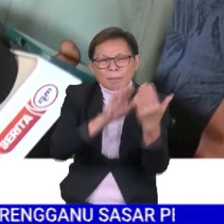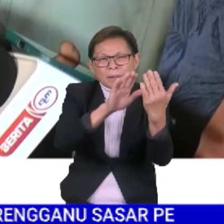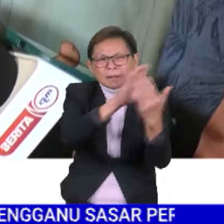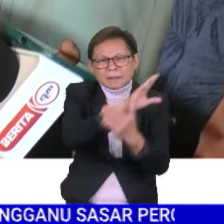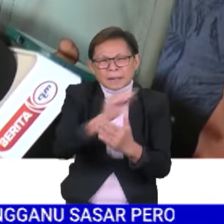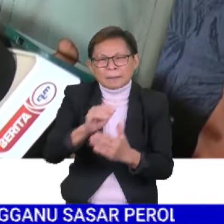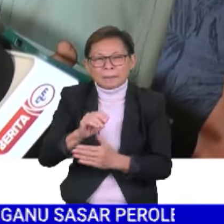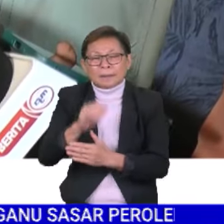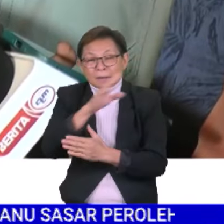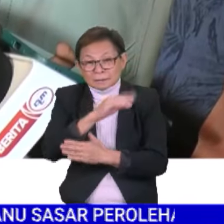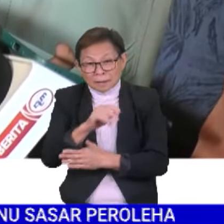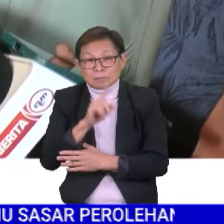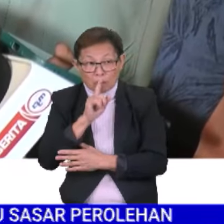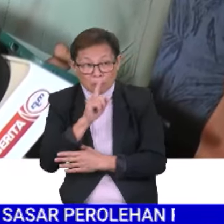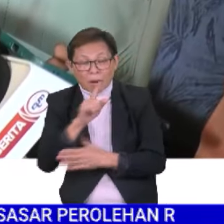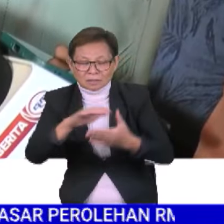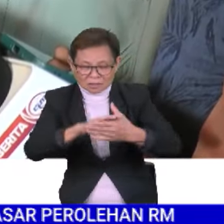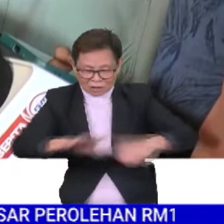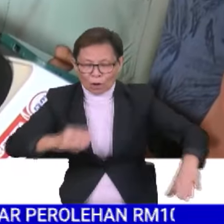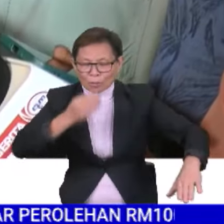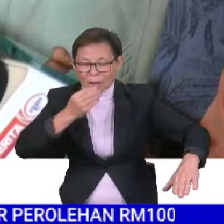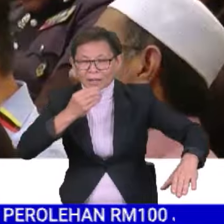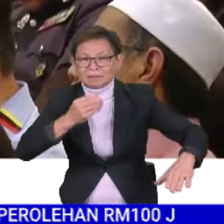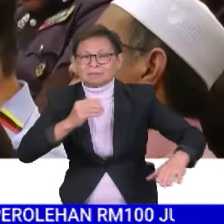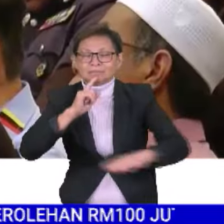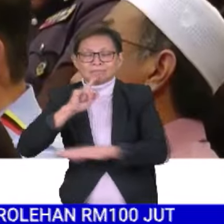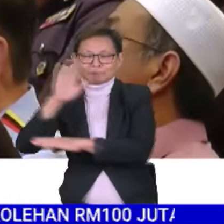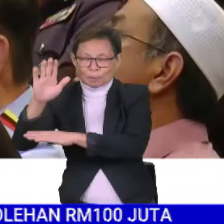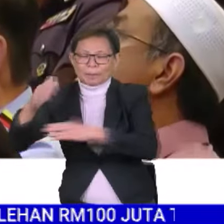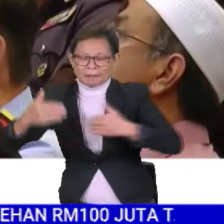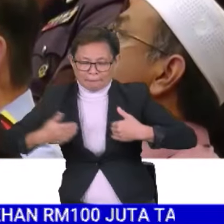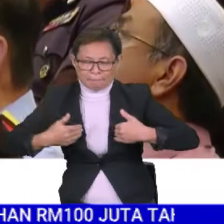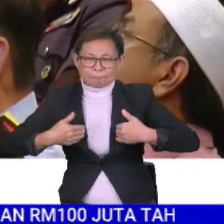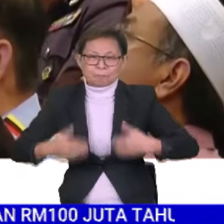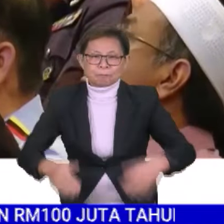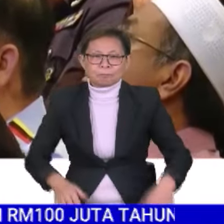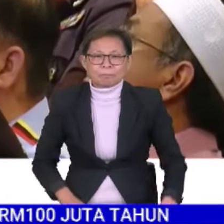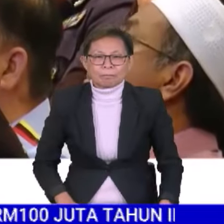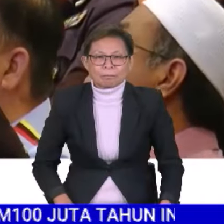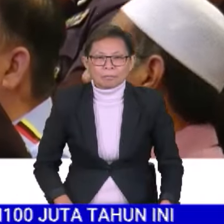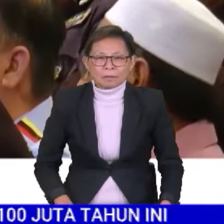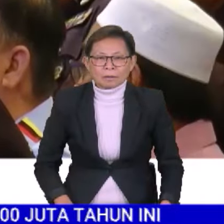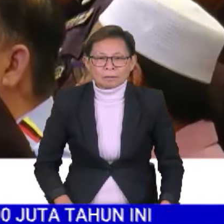dan memastikan sekuriti makanan kita terjamin.